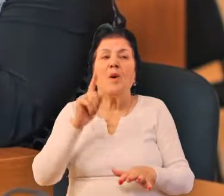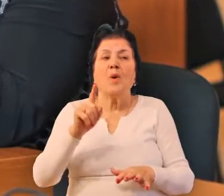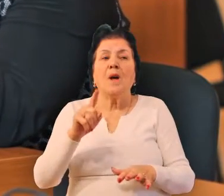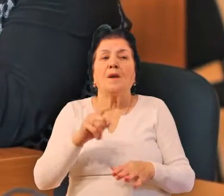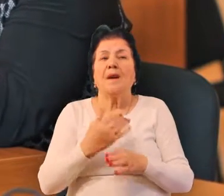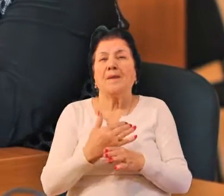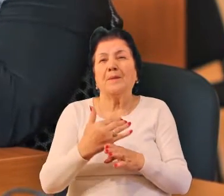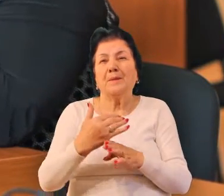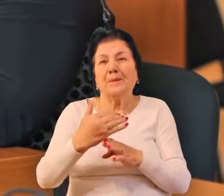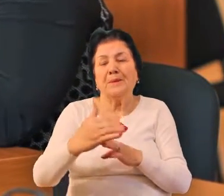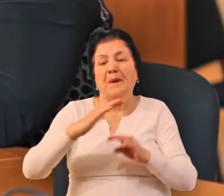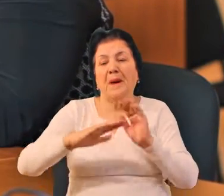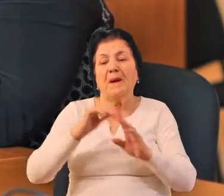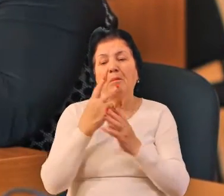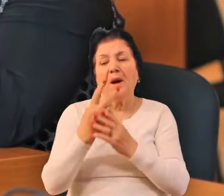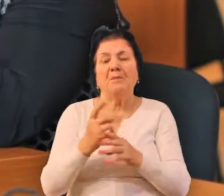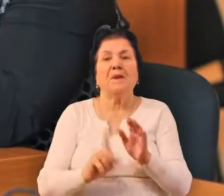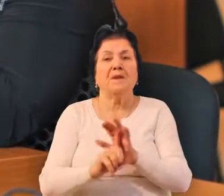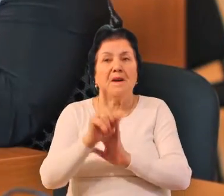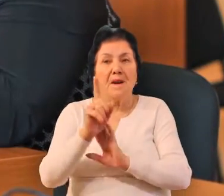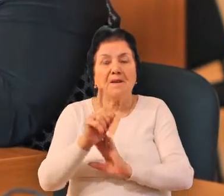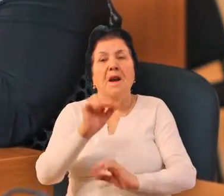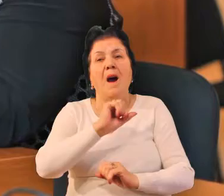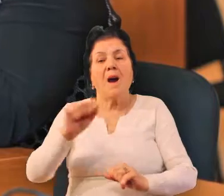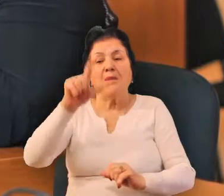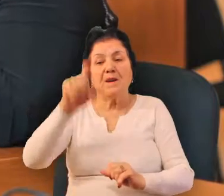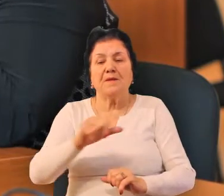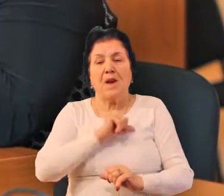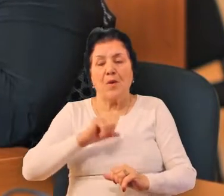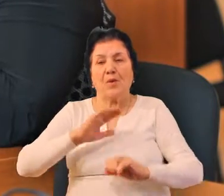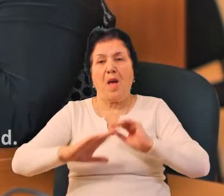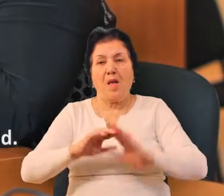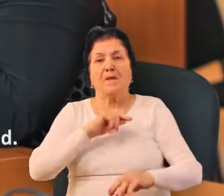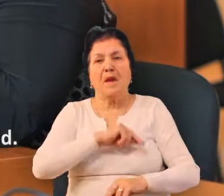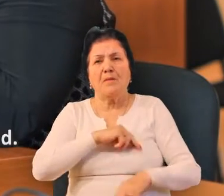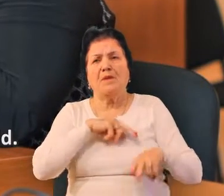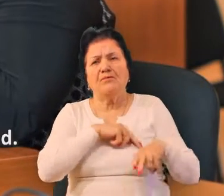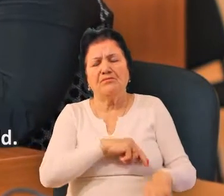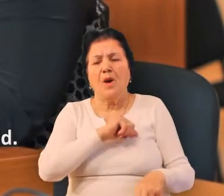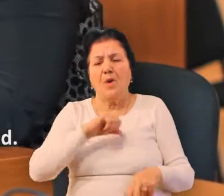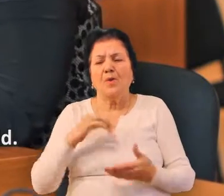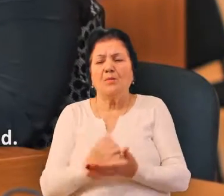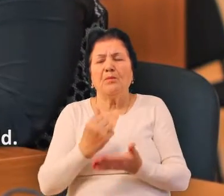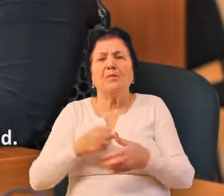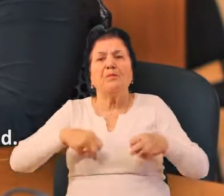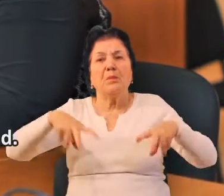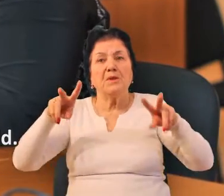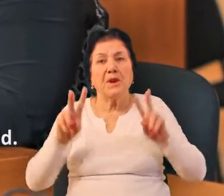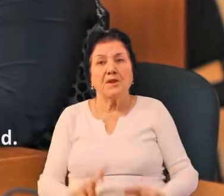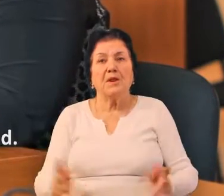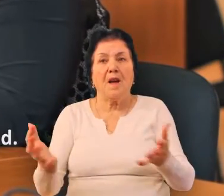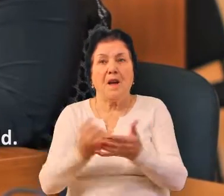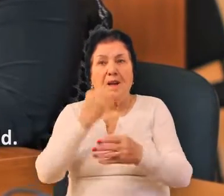insan öz əlinin zəhməti ilə, öz bacarığı ilə nə isə əldə edəndə onun həmin gəlirin, həmin